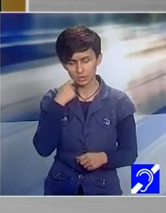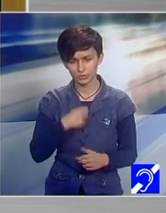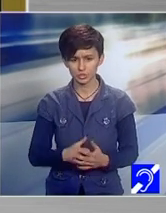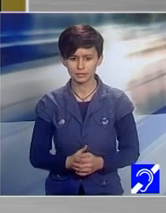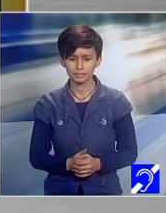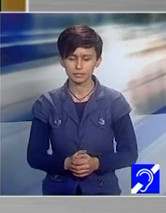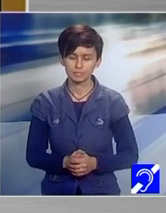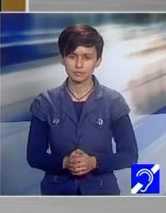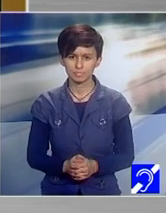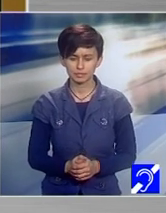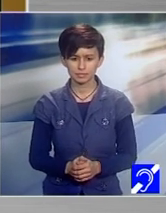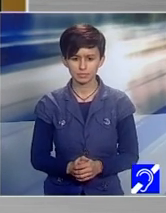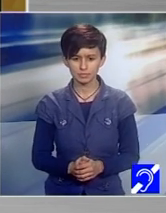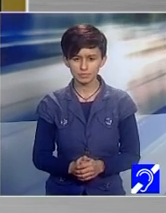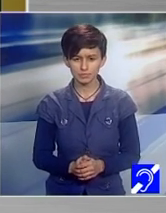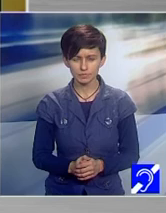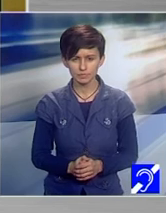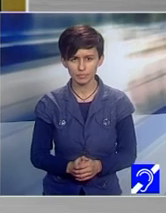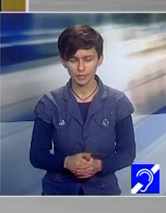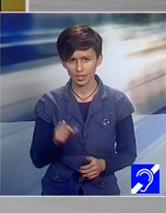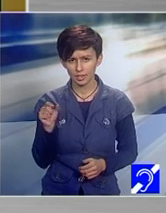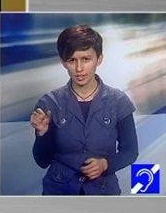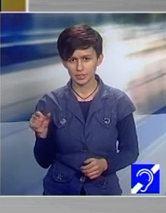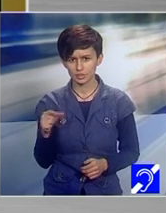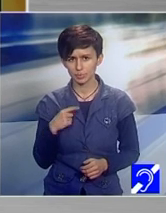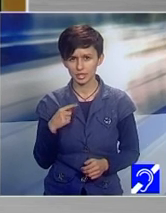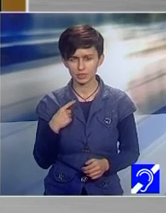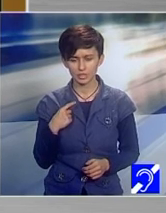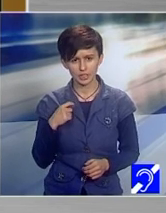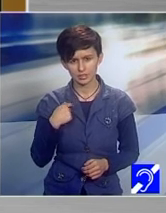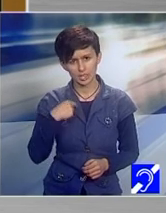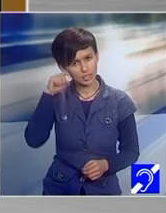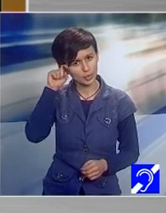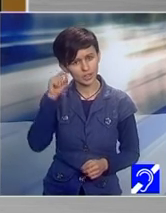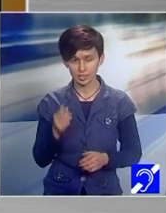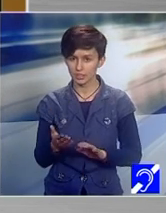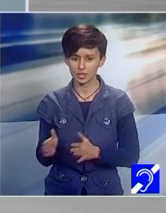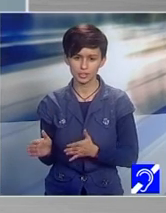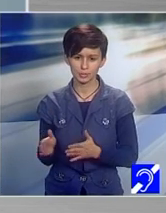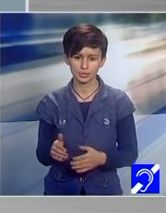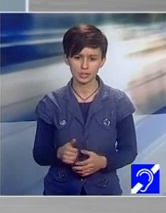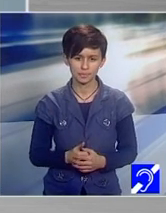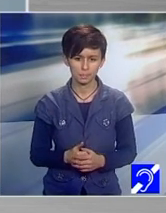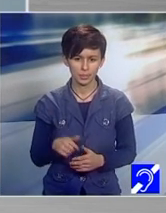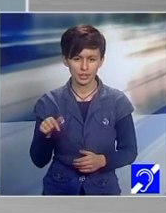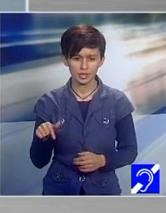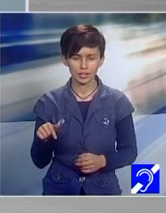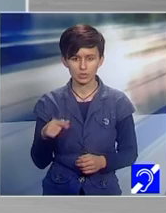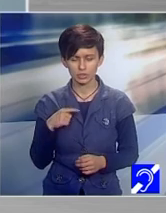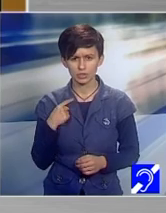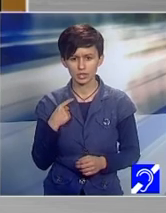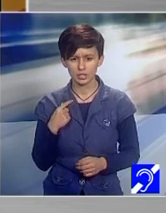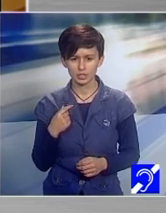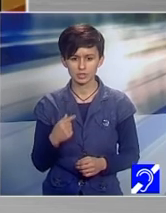echivalentul din Cluj. Exact, subiectul este, cred că, în faza de început. Acolo